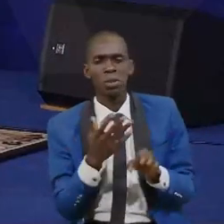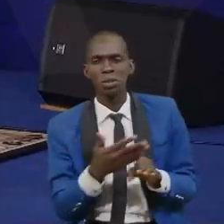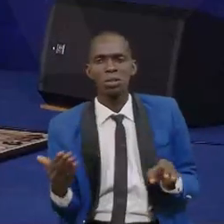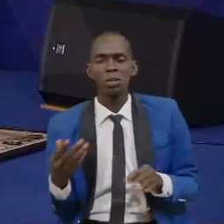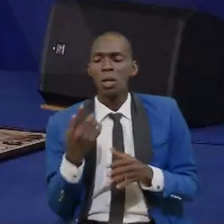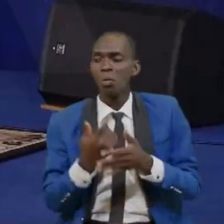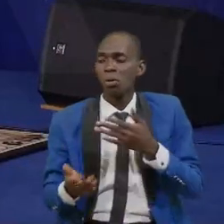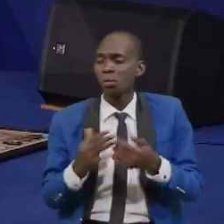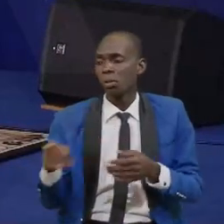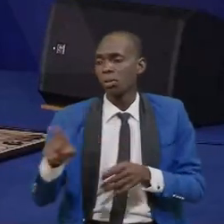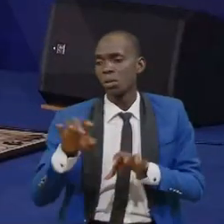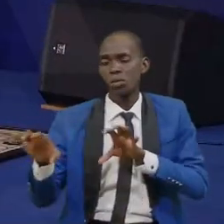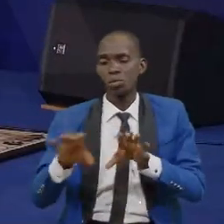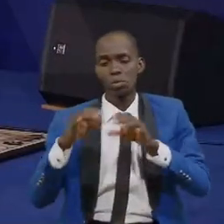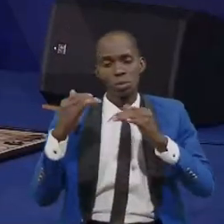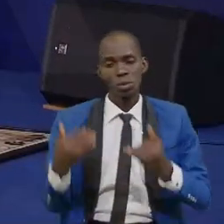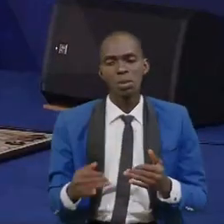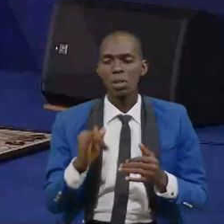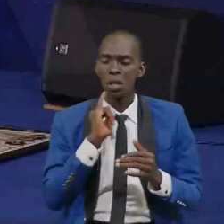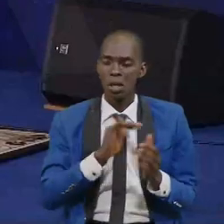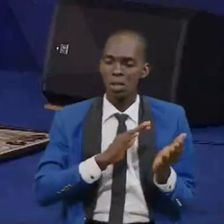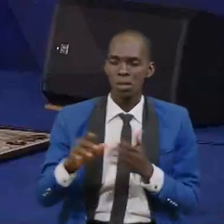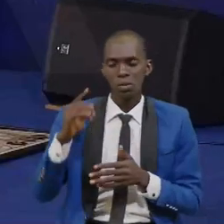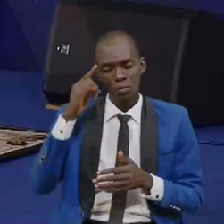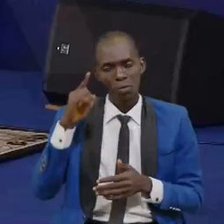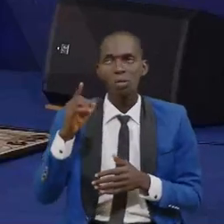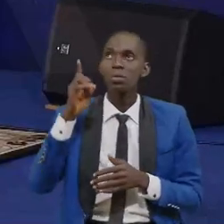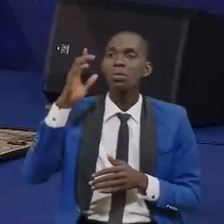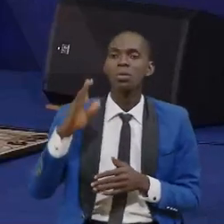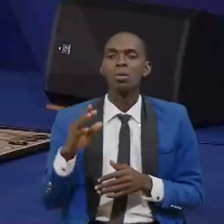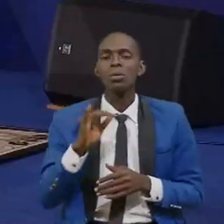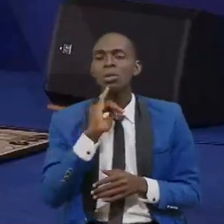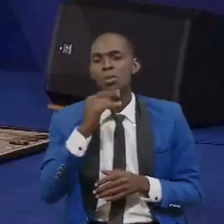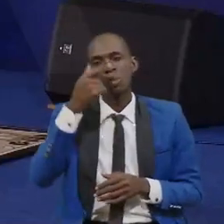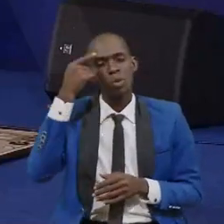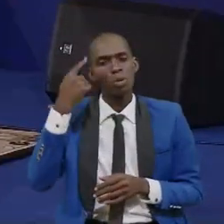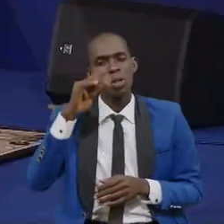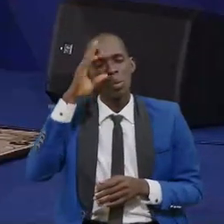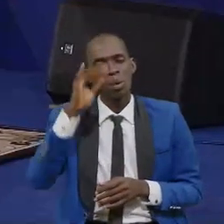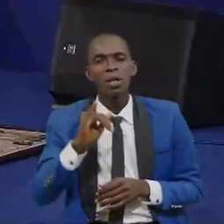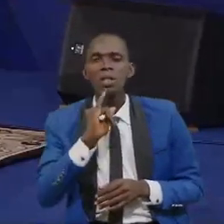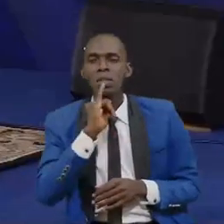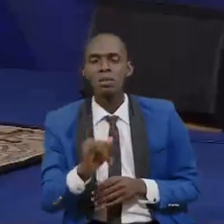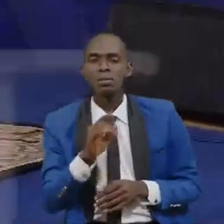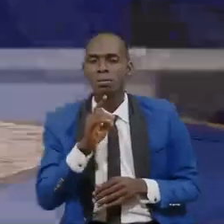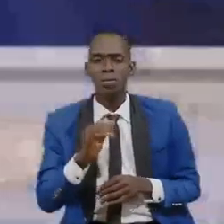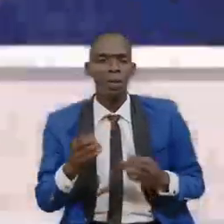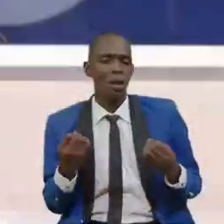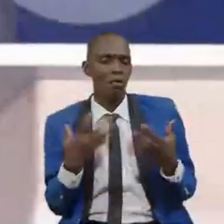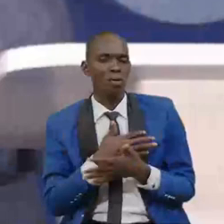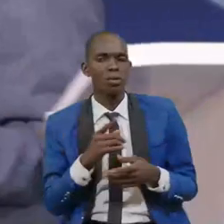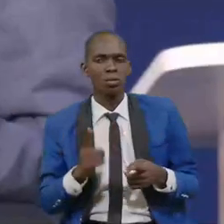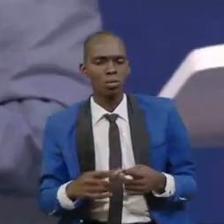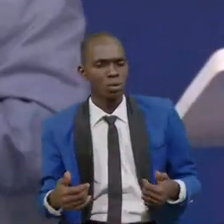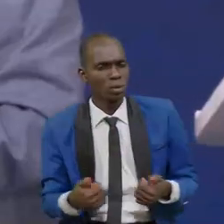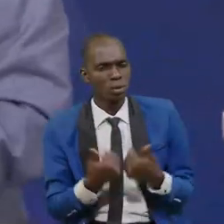qu'ils bâtissent dessus, c'est entre eux et Dieu. L'homme a peur, il a peur de les affronter. Il a peur